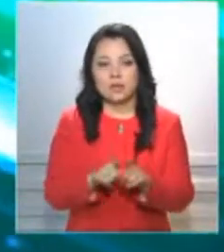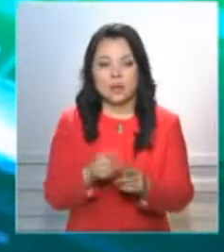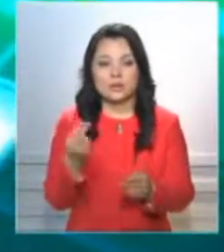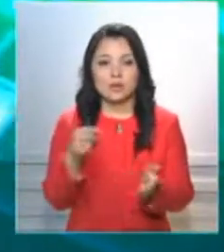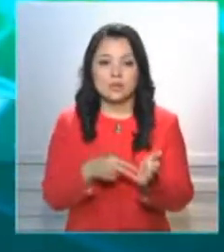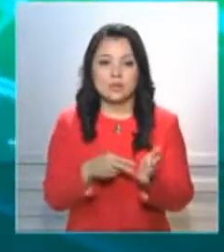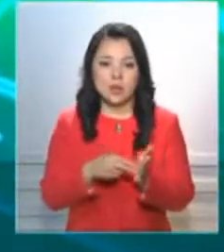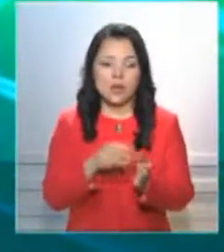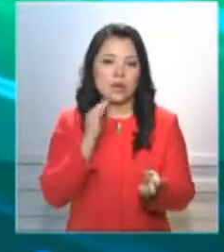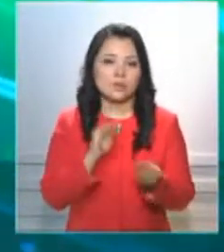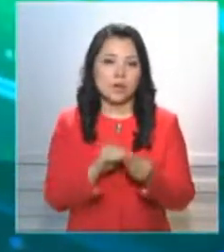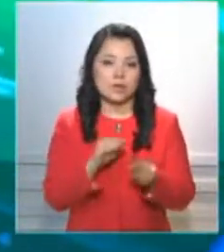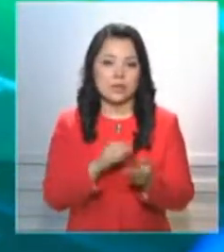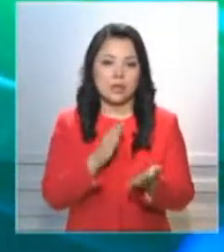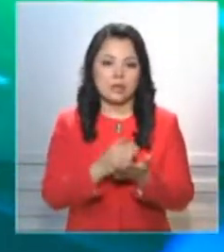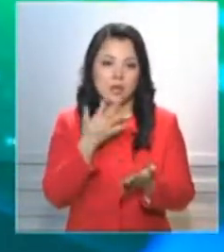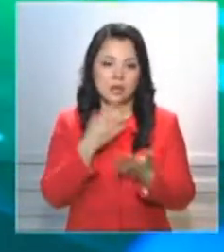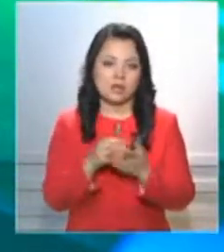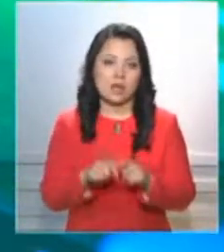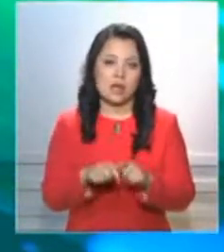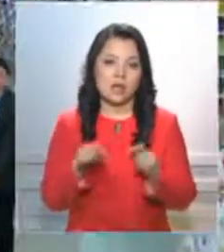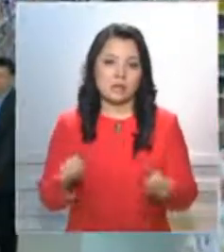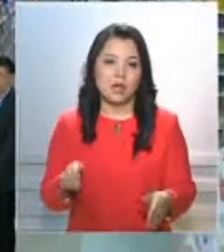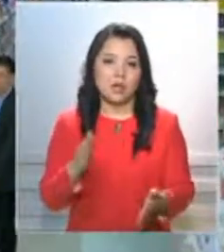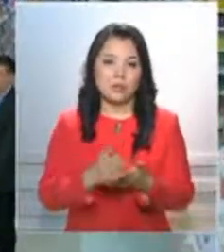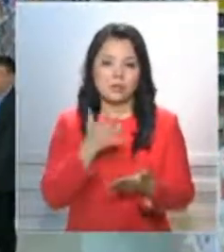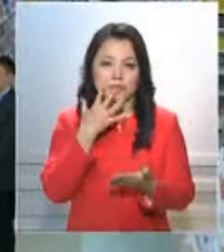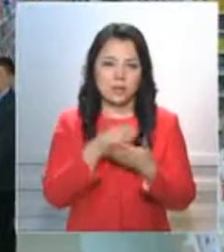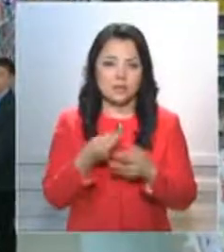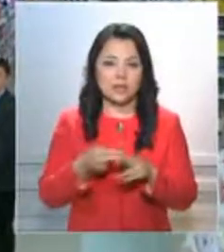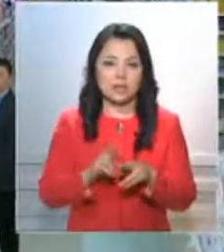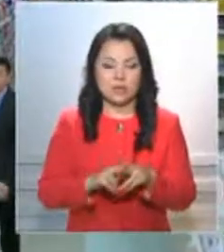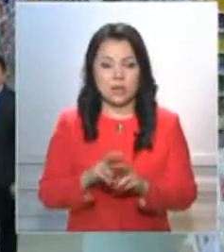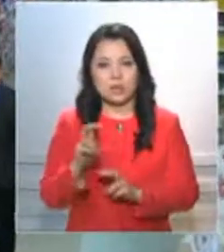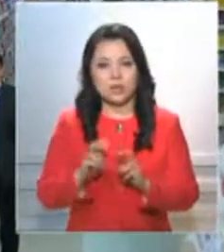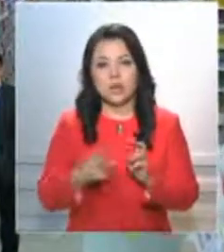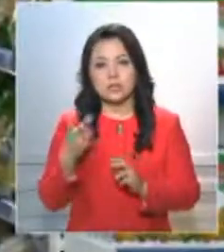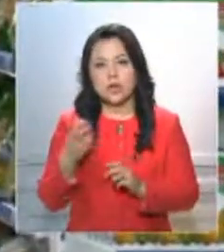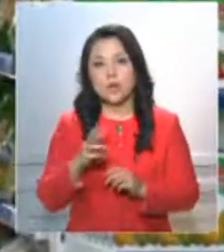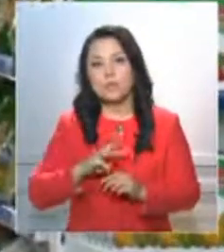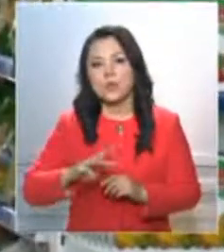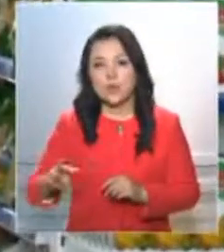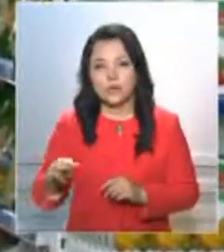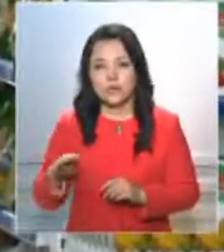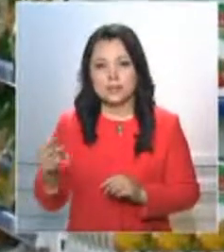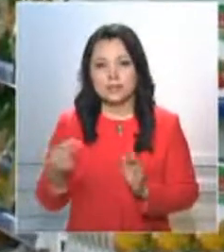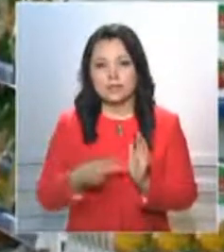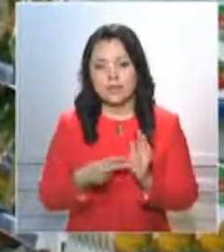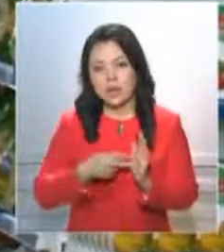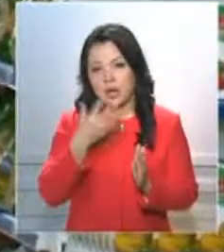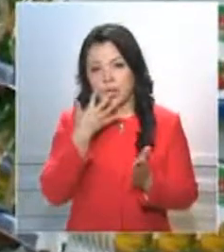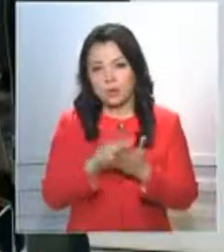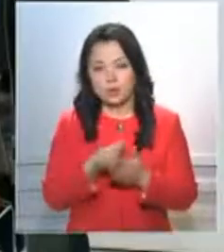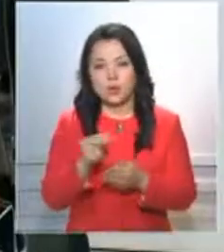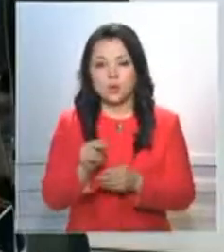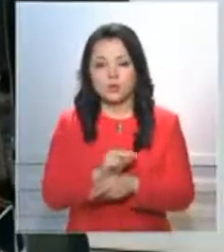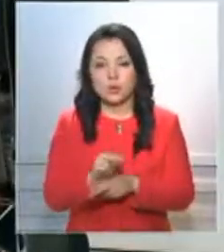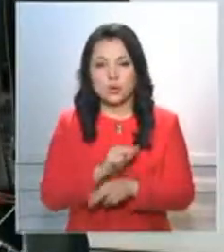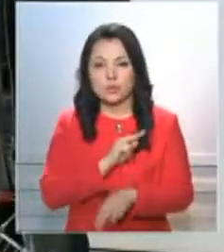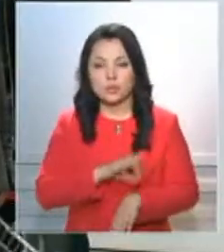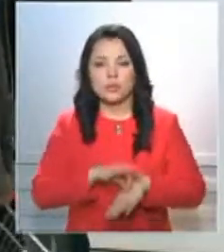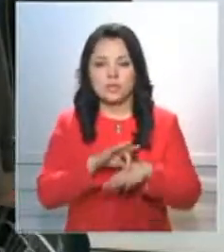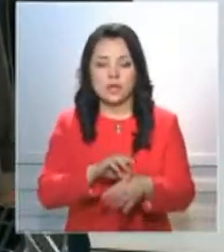үшін әлеуметтік сауда орталығы ашылды. Ескі ғимаратты сатып алған кәсіпкер 200 миллион теңге өз қаржысына күрделі жөндеу